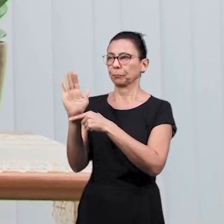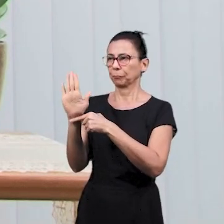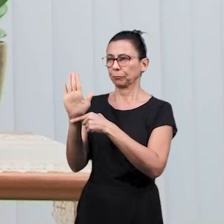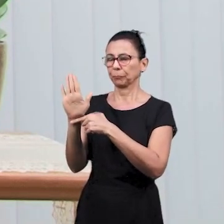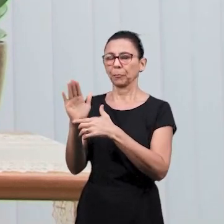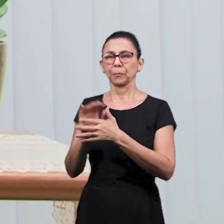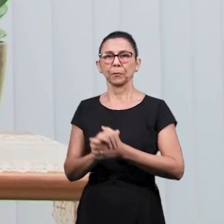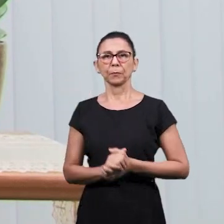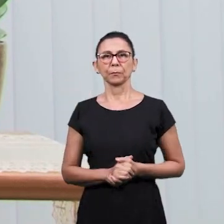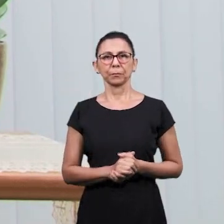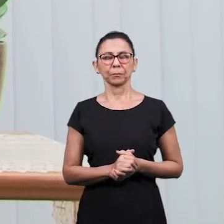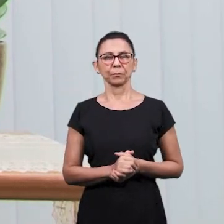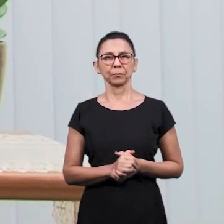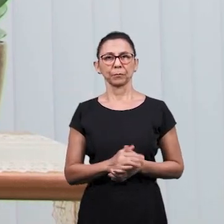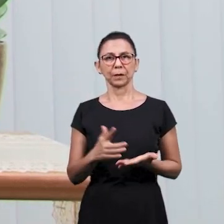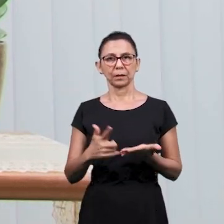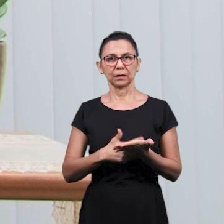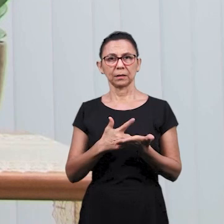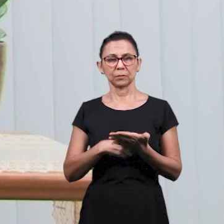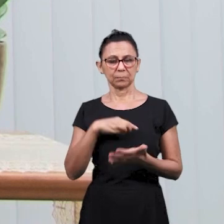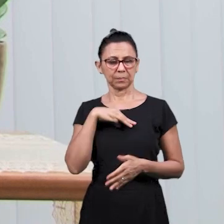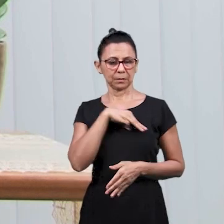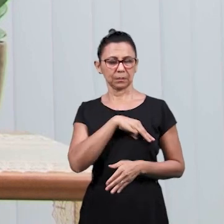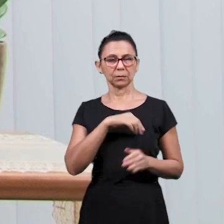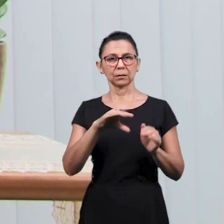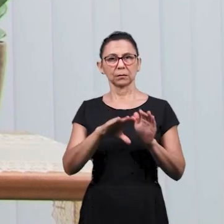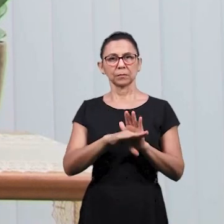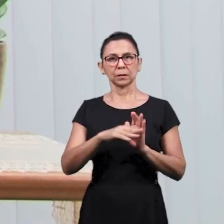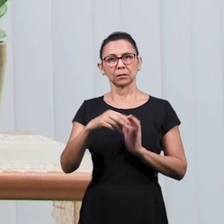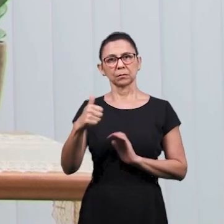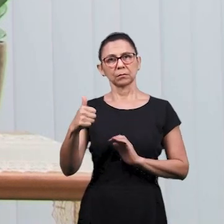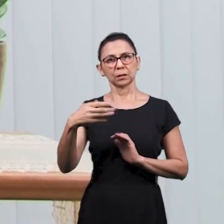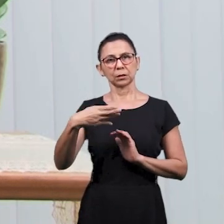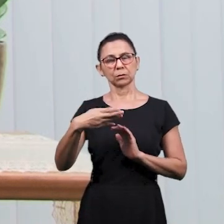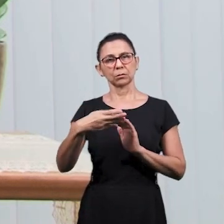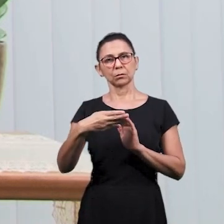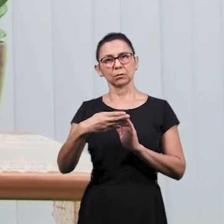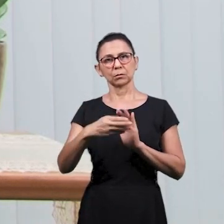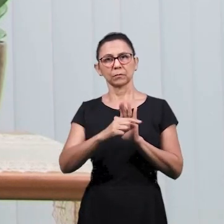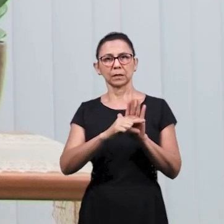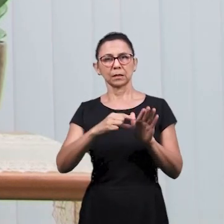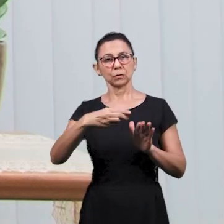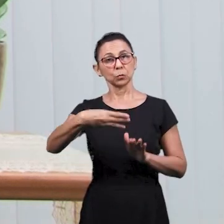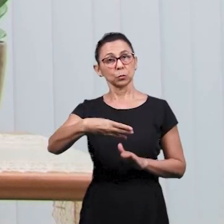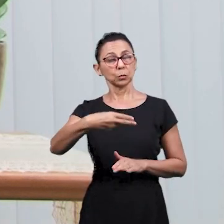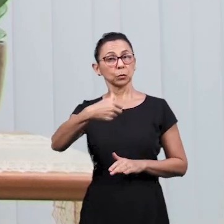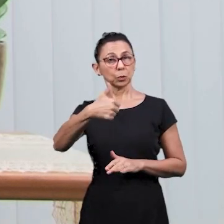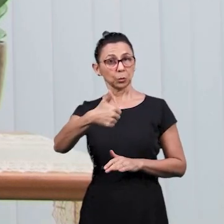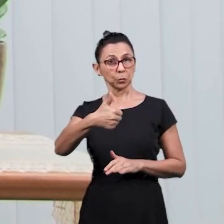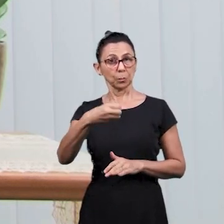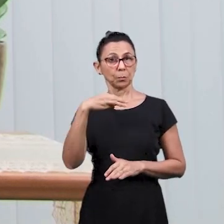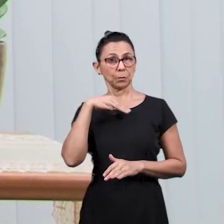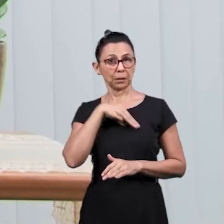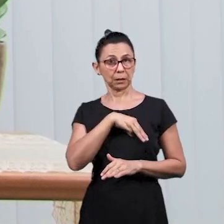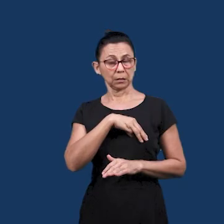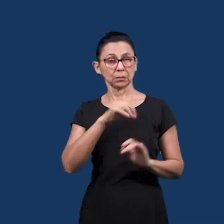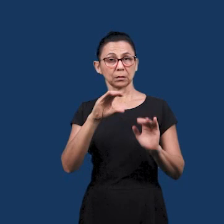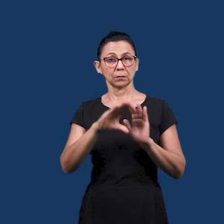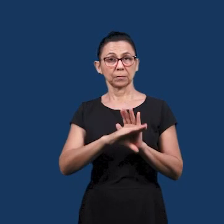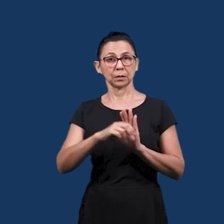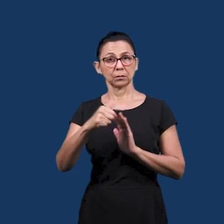Мы прочитаем Евангелие от Матфея, 14 главу, стих